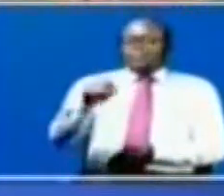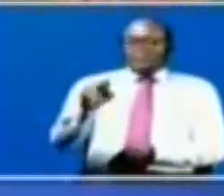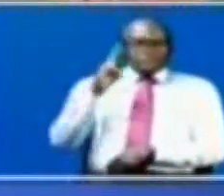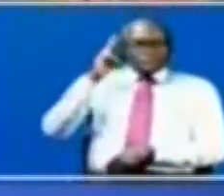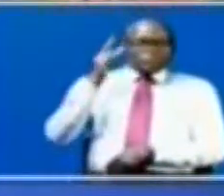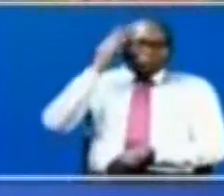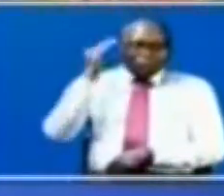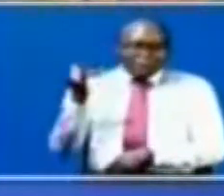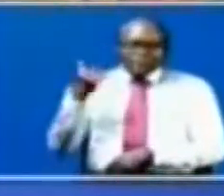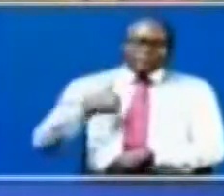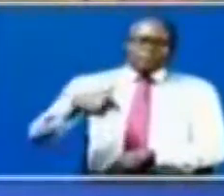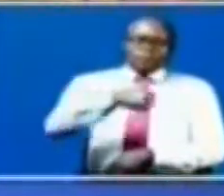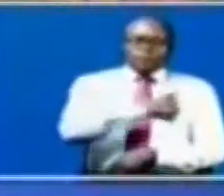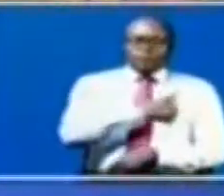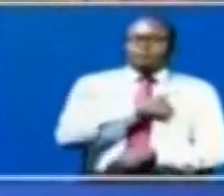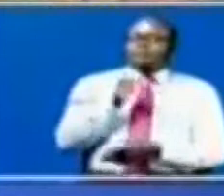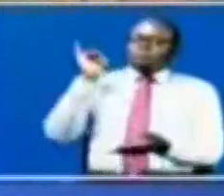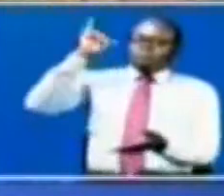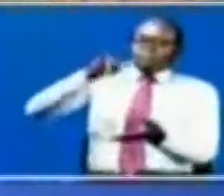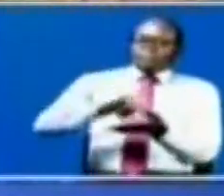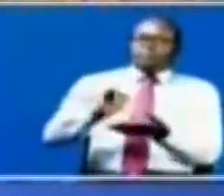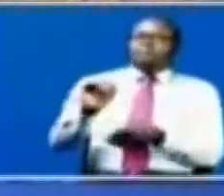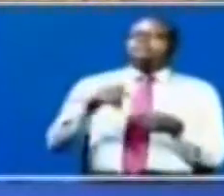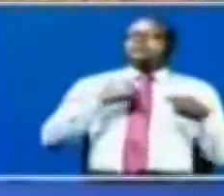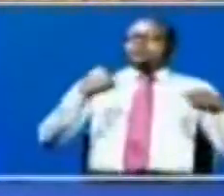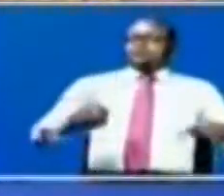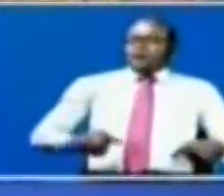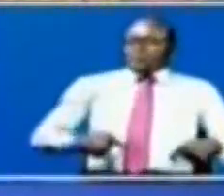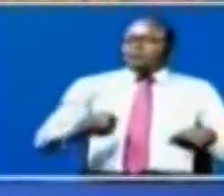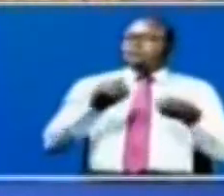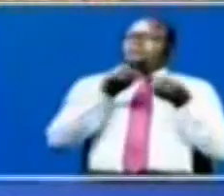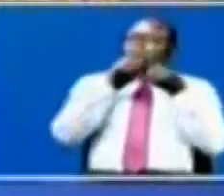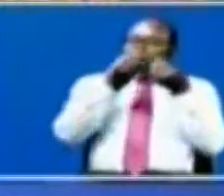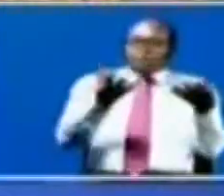nini tumekuja hapa alafu tuweze kuhamasisha wa China